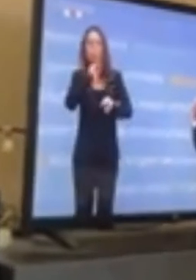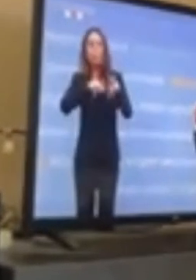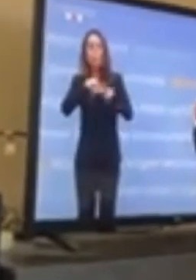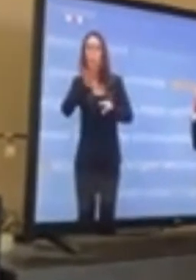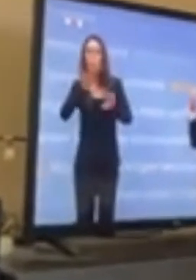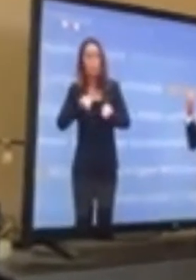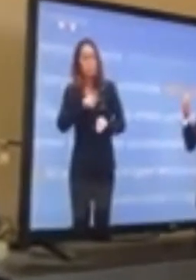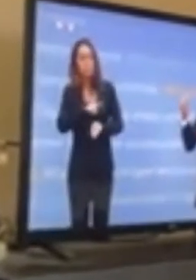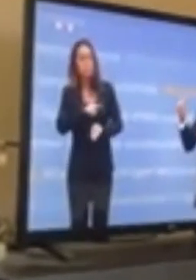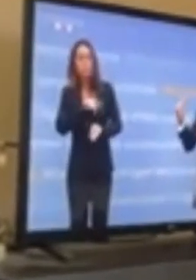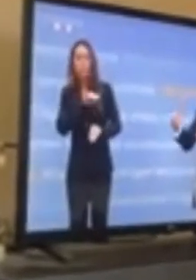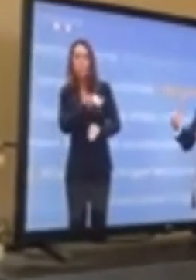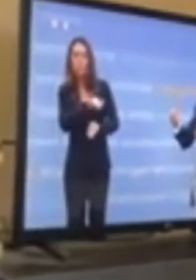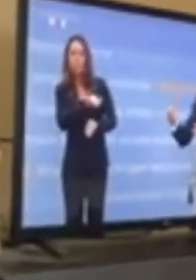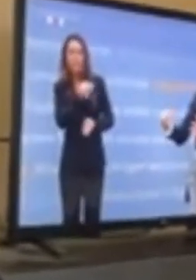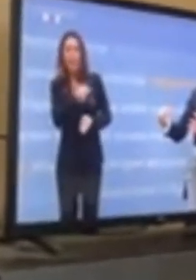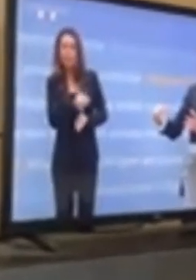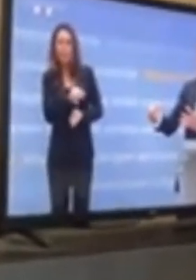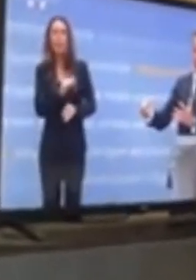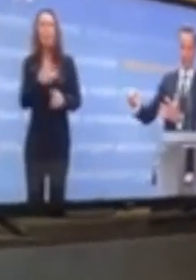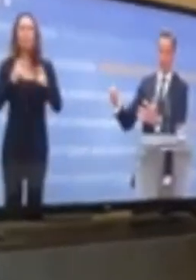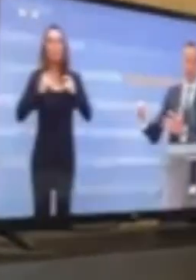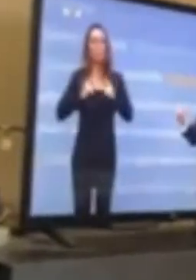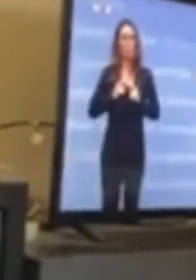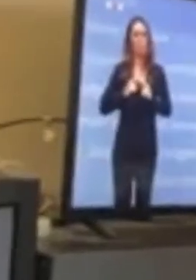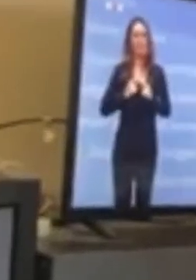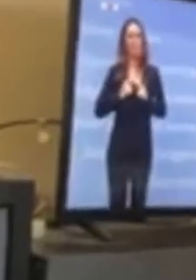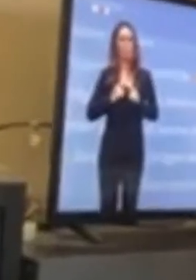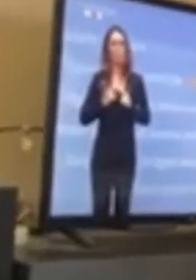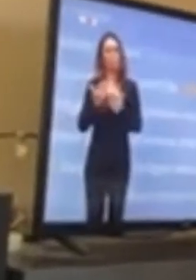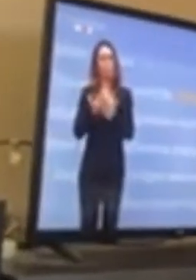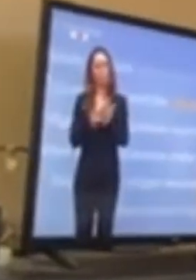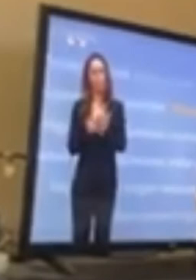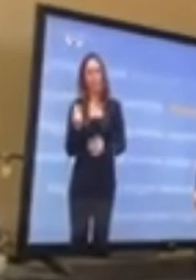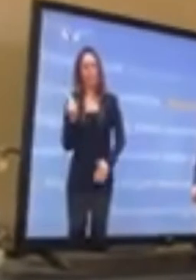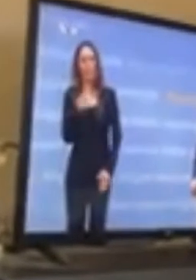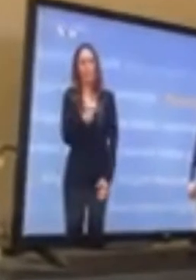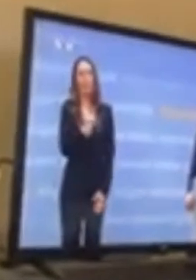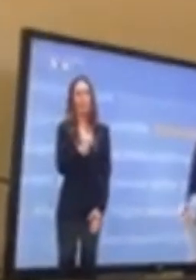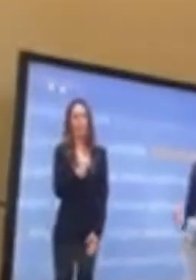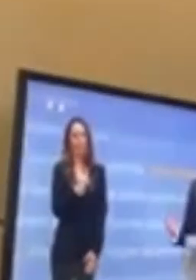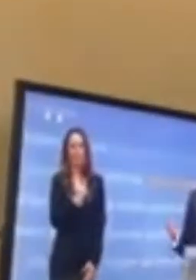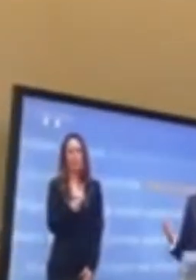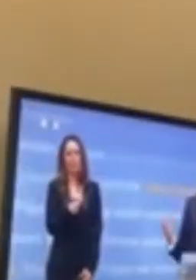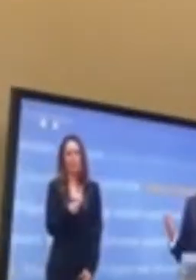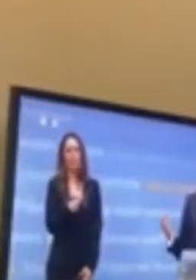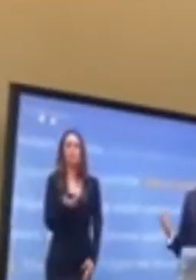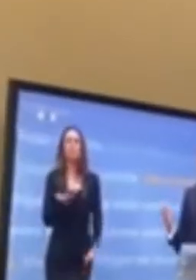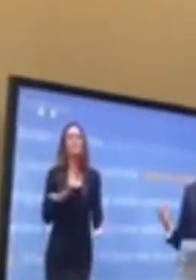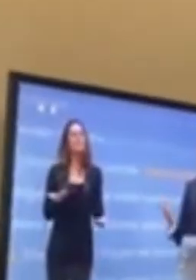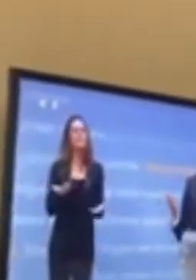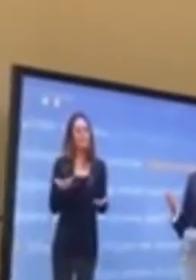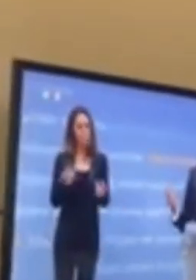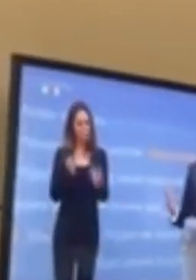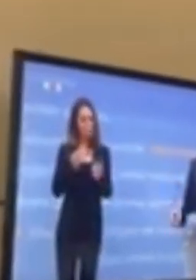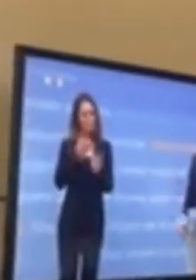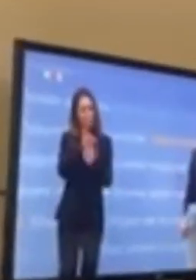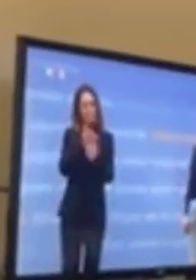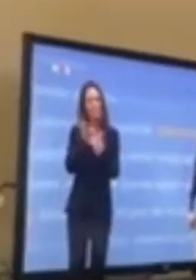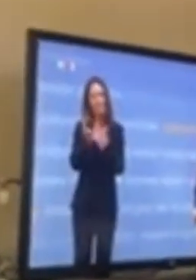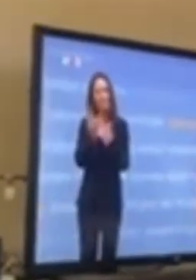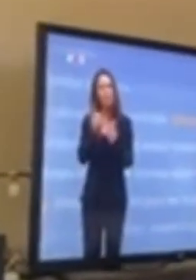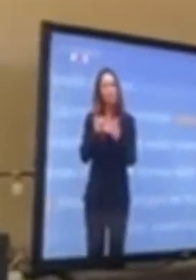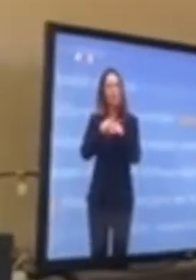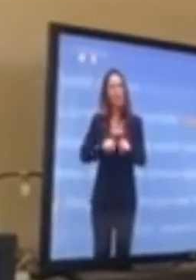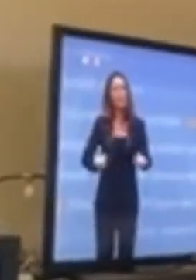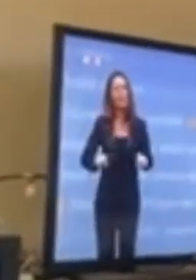niet thuis bent, wordt er door je burgemeester een beschikking opgelegd die dan vervolgens wordt gecheckt. En waarom hebben we dan nog die twee varianten die we nog moeten